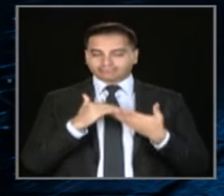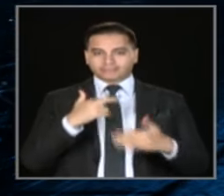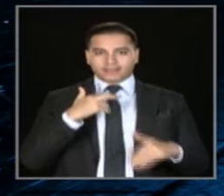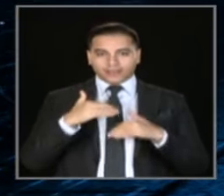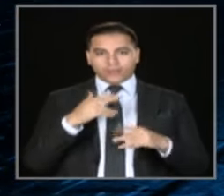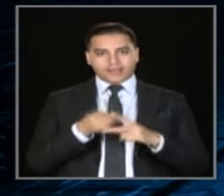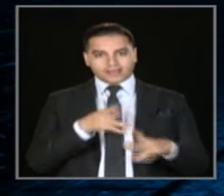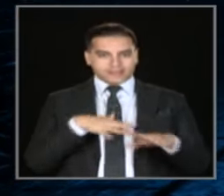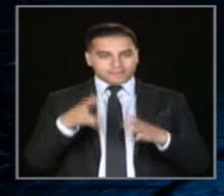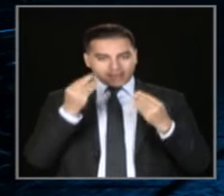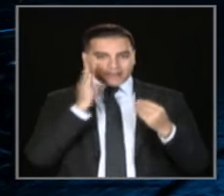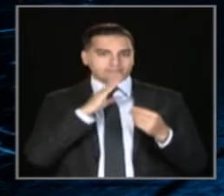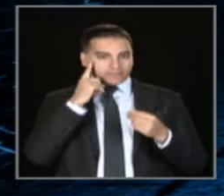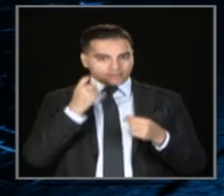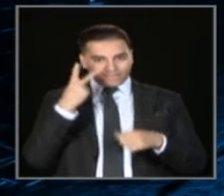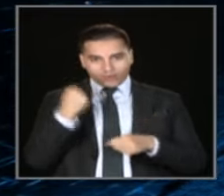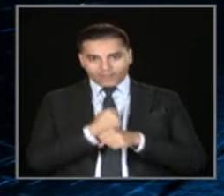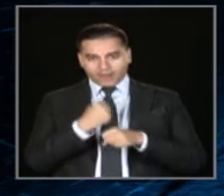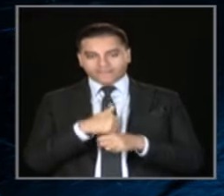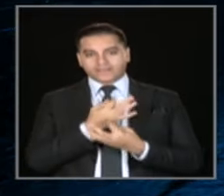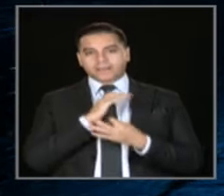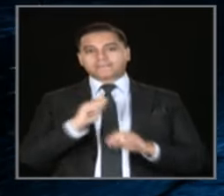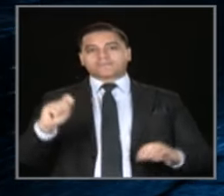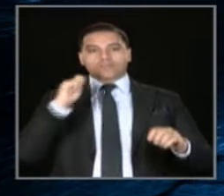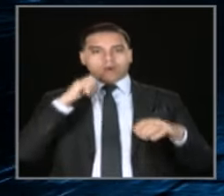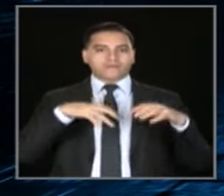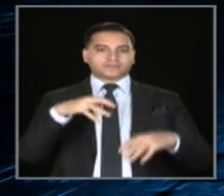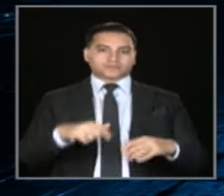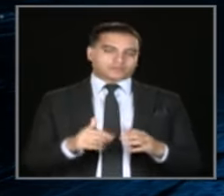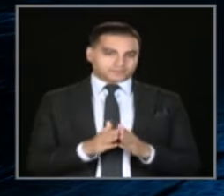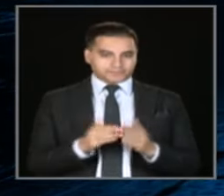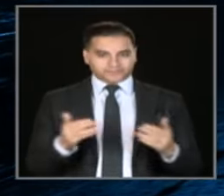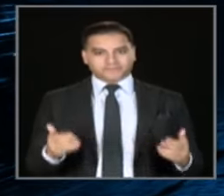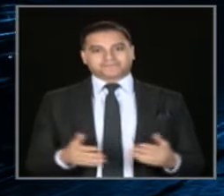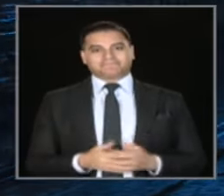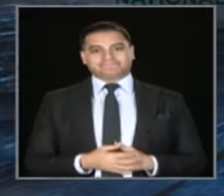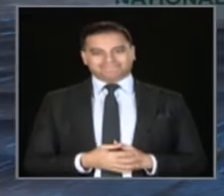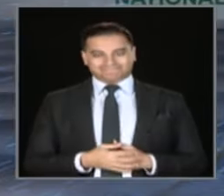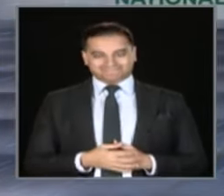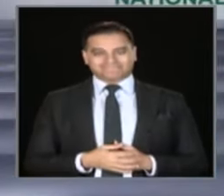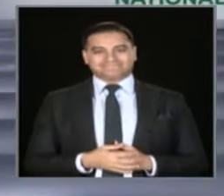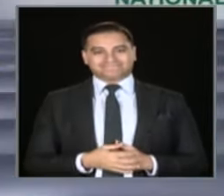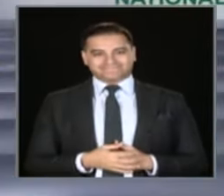الهمم اجتماعياً وعلمياً وثقافياً ومهنياً في جميع محافظات مصر.